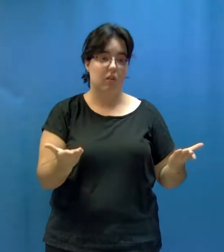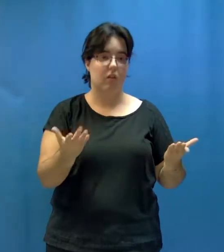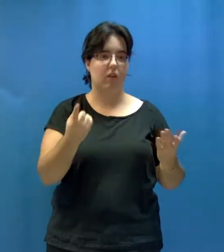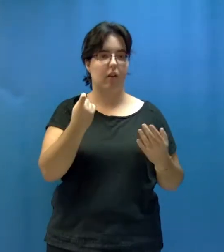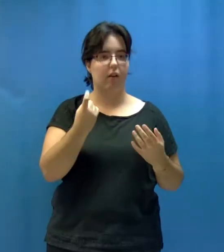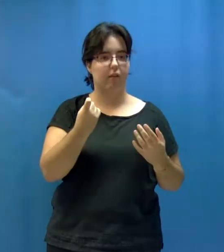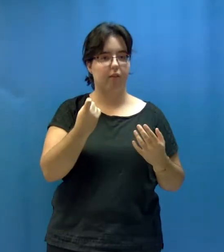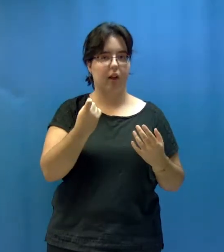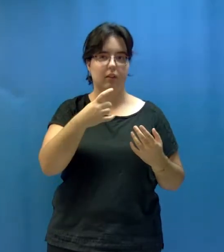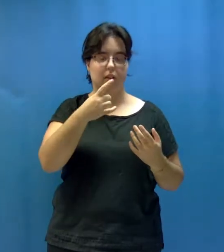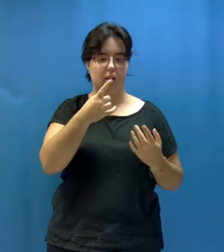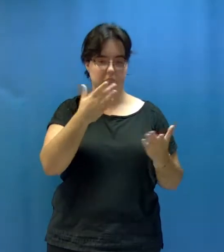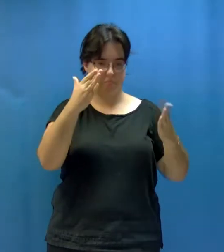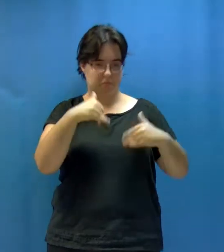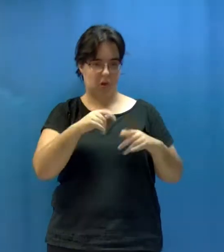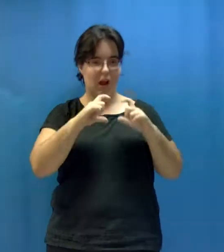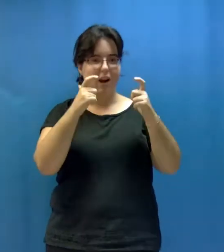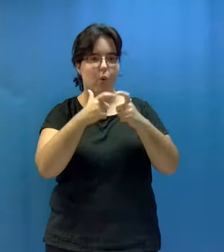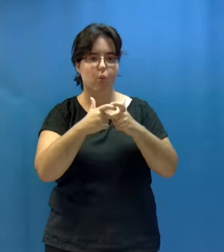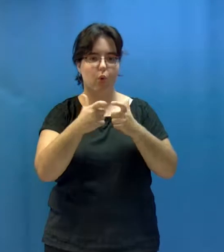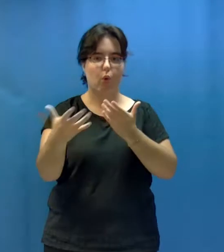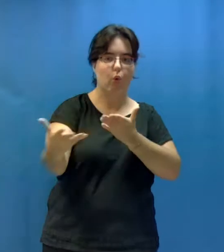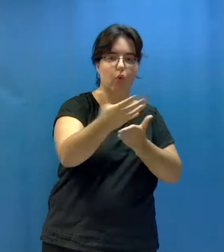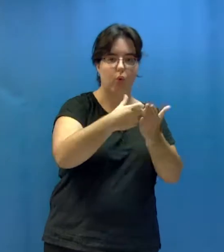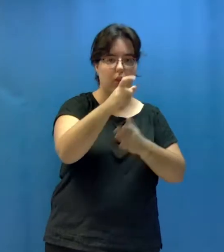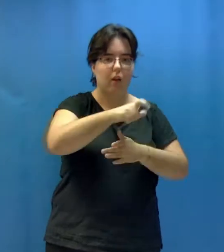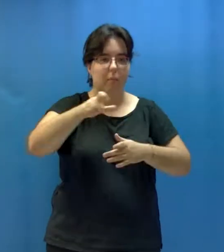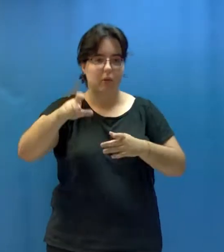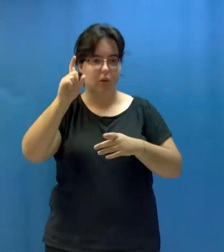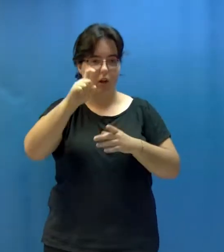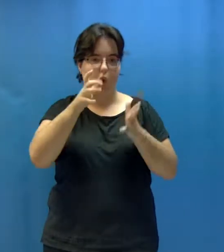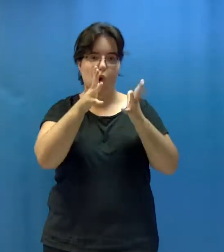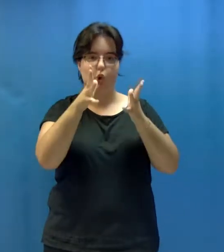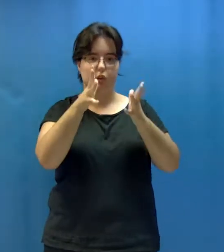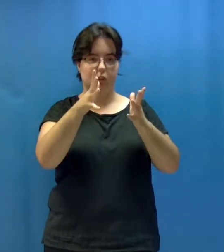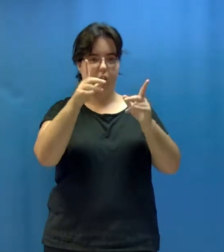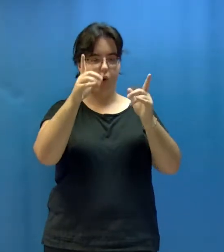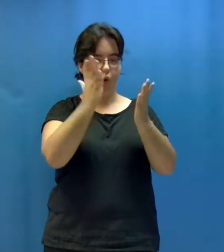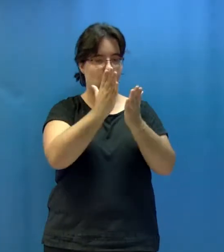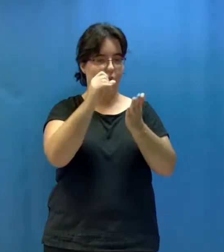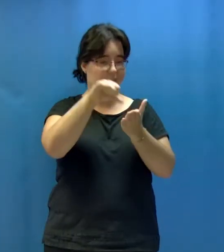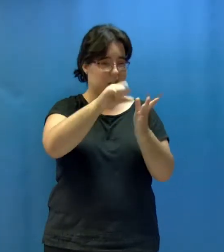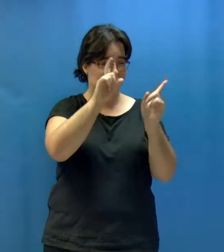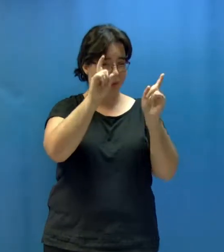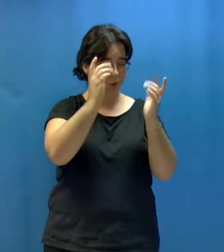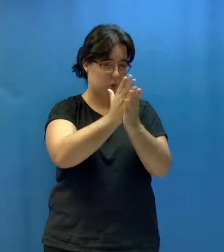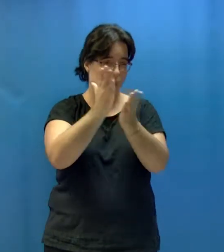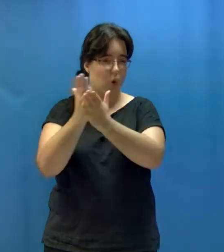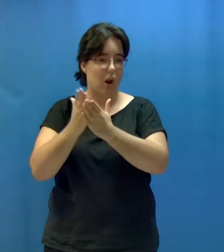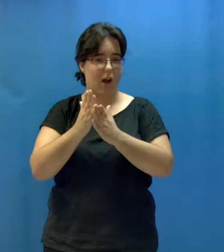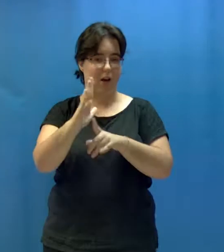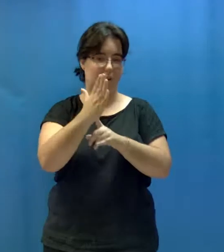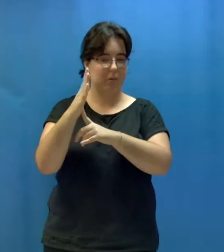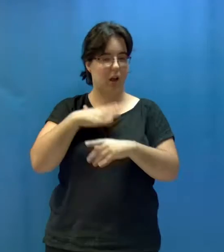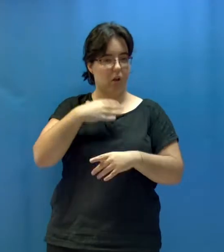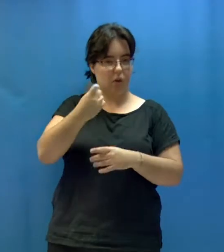una reunió de coordinació de totes les persones que formen part dels consells dels centres escolars en representació de l'Ajuntament,